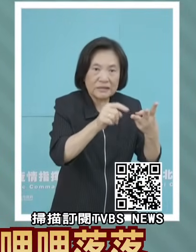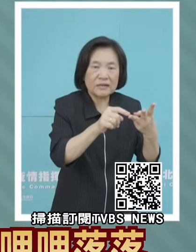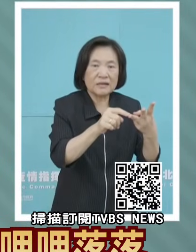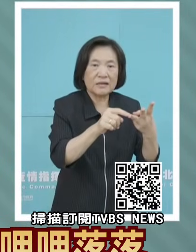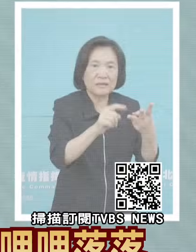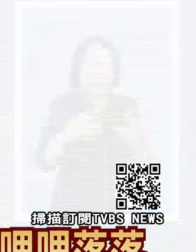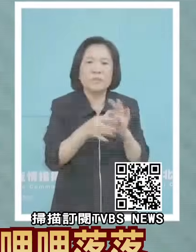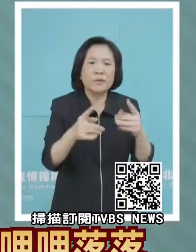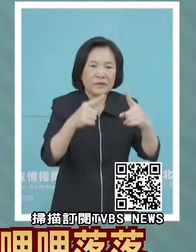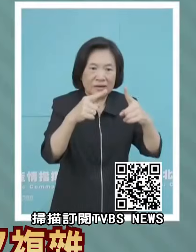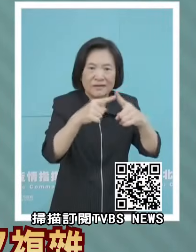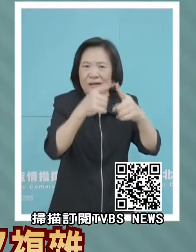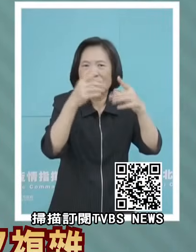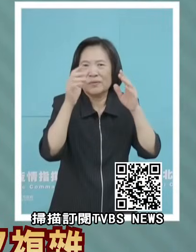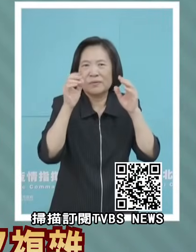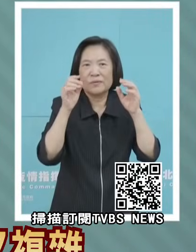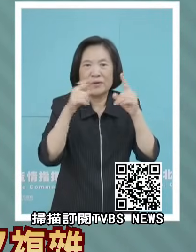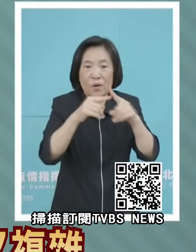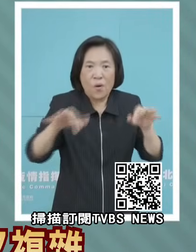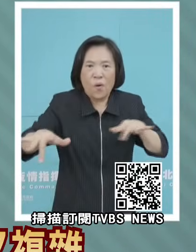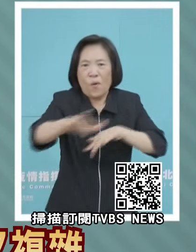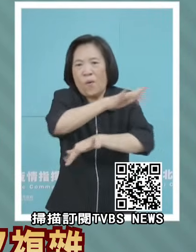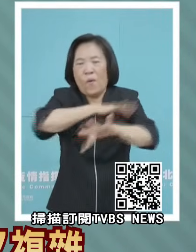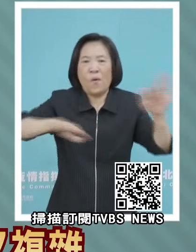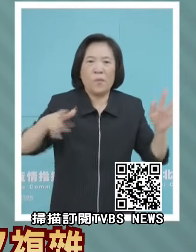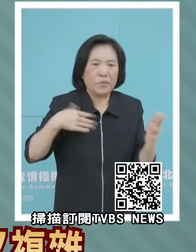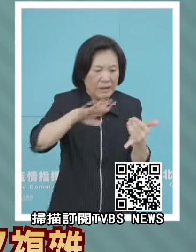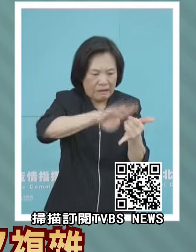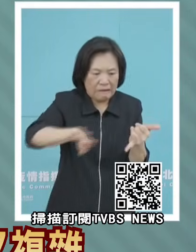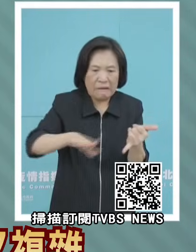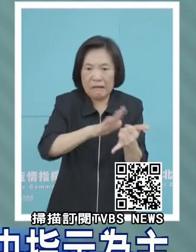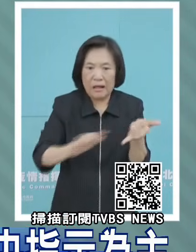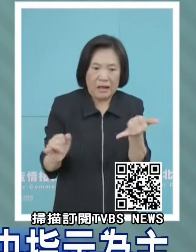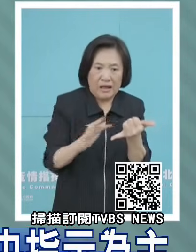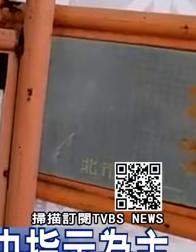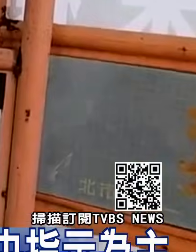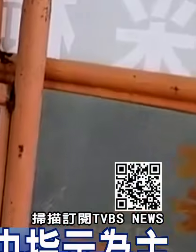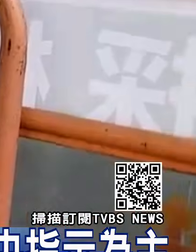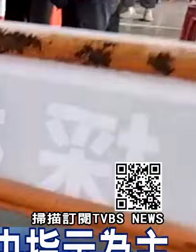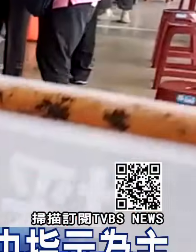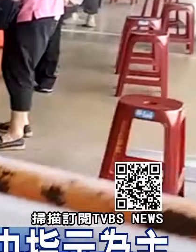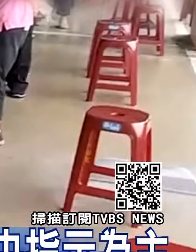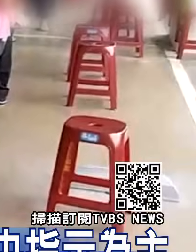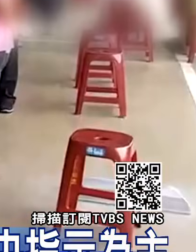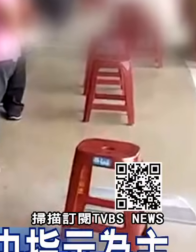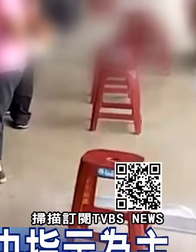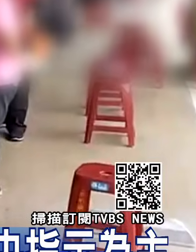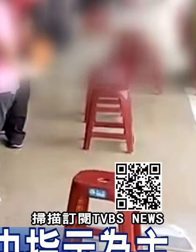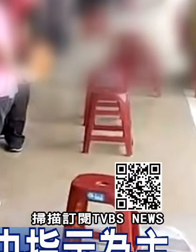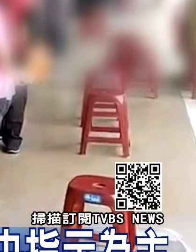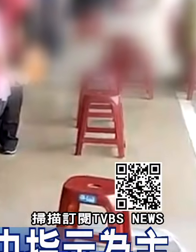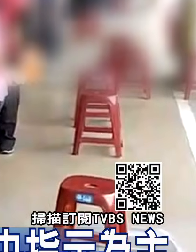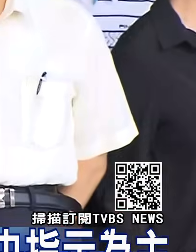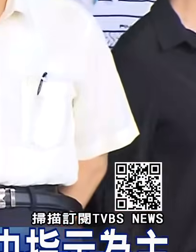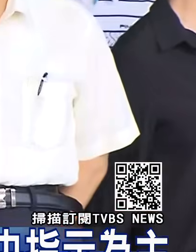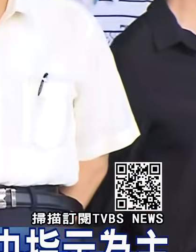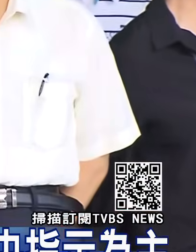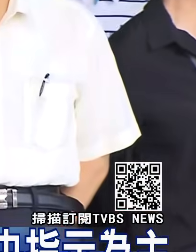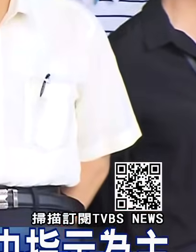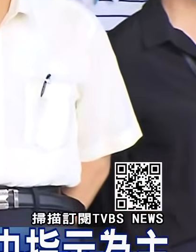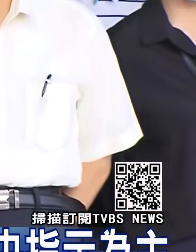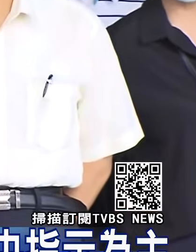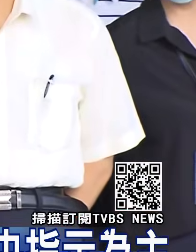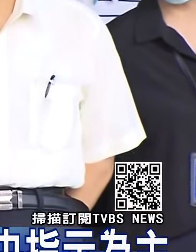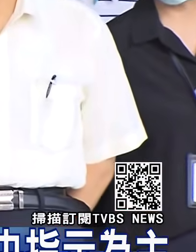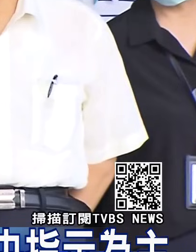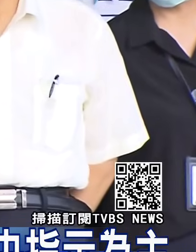照射，有时候都在离地在百人，人数多，流动性高，成员又复杂。 自认还能更好，但华南市场累积97人确诊，中